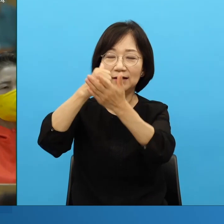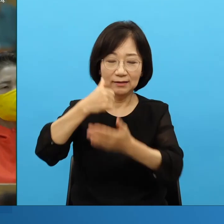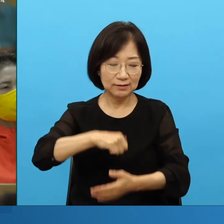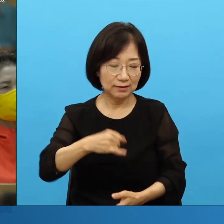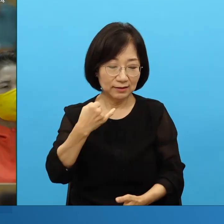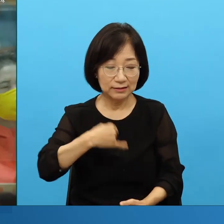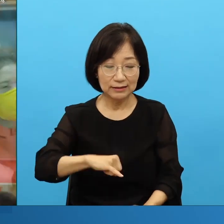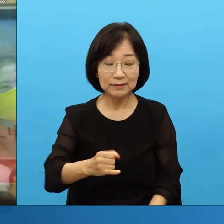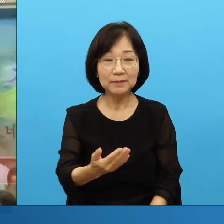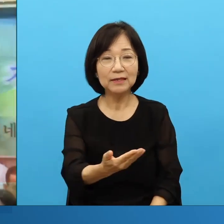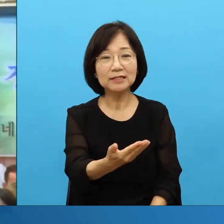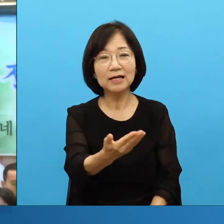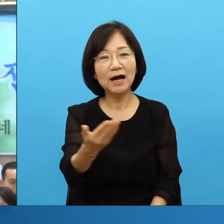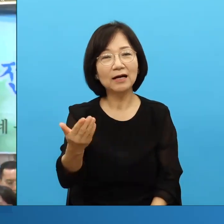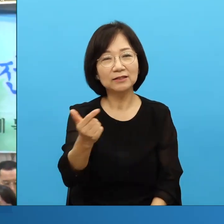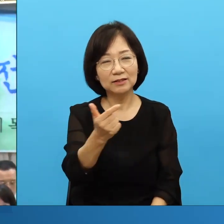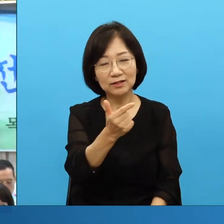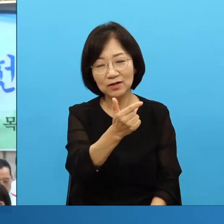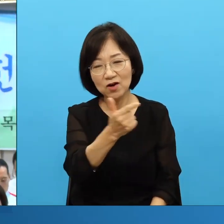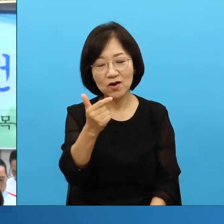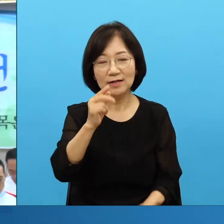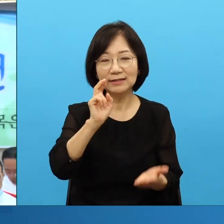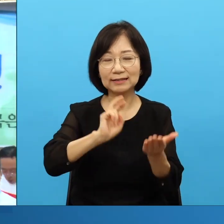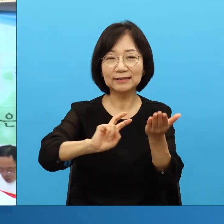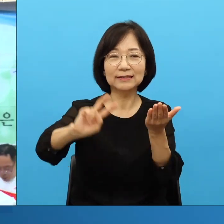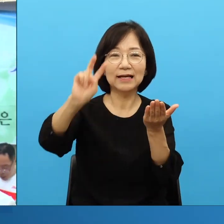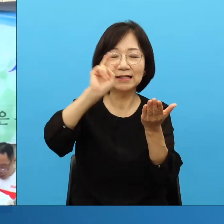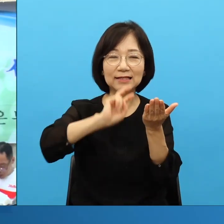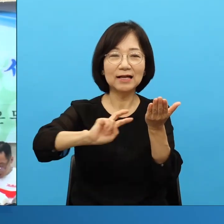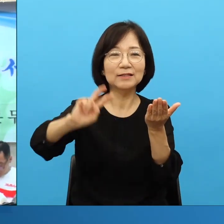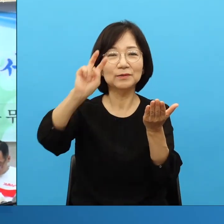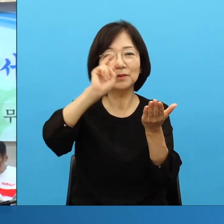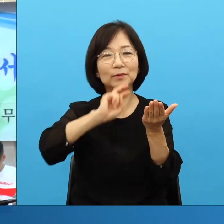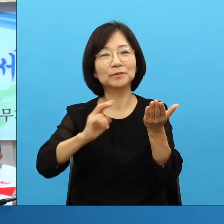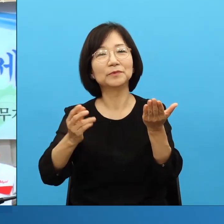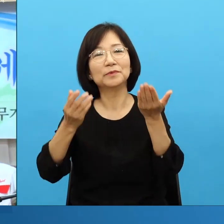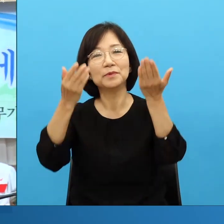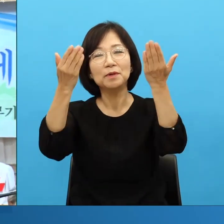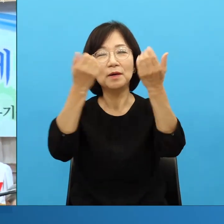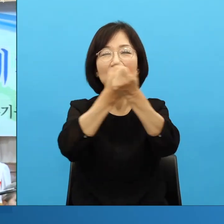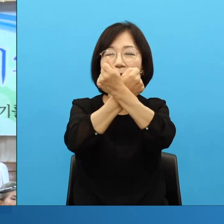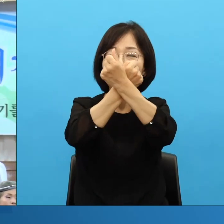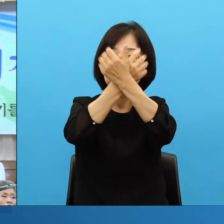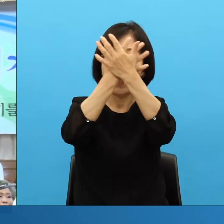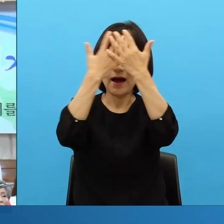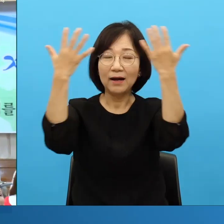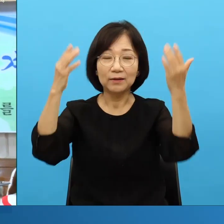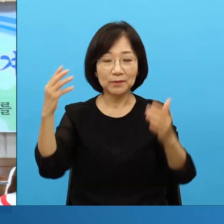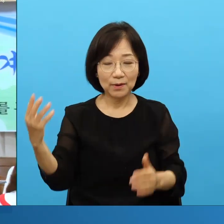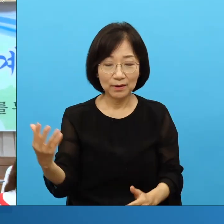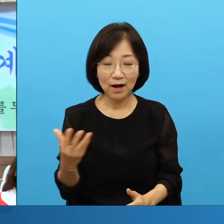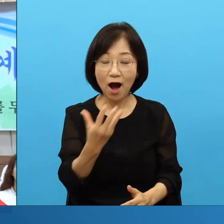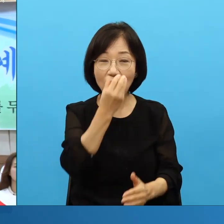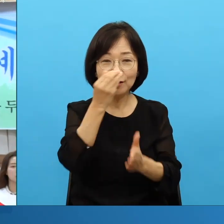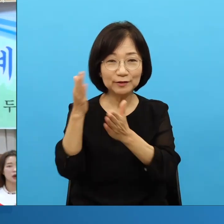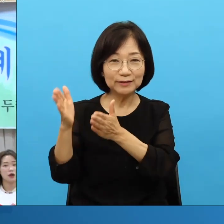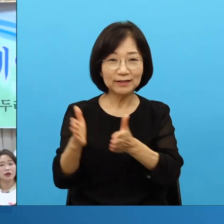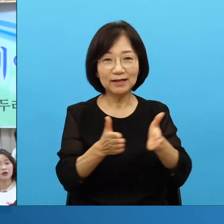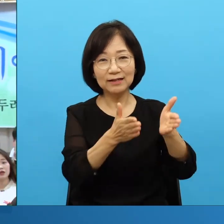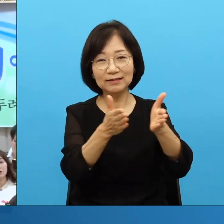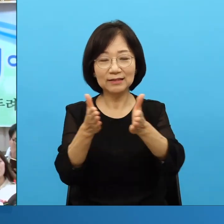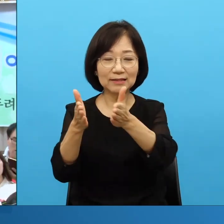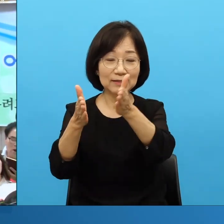할렐루야. 하나님의 자녀여 그의 찬송 부르며 맑고